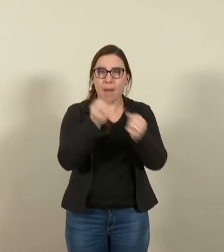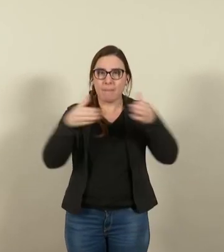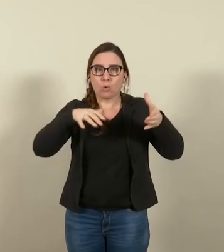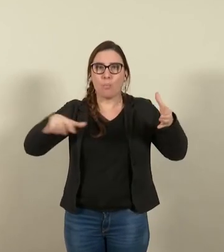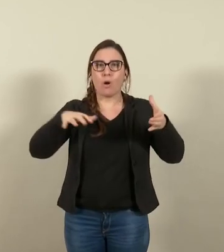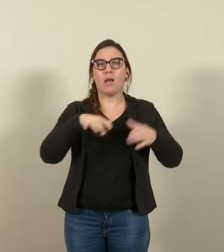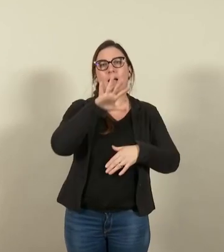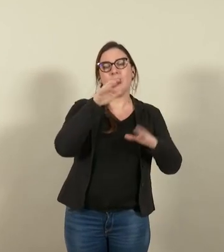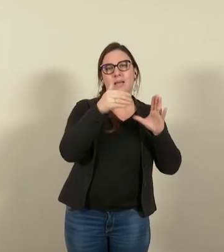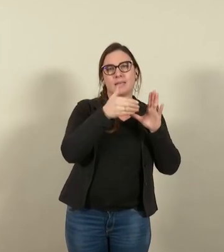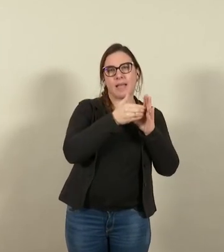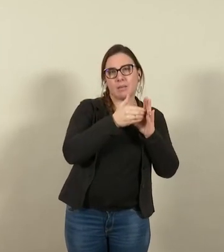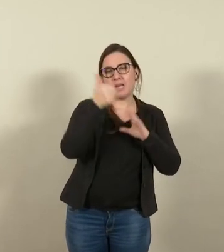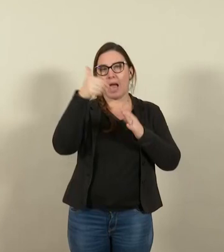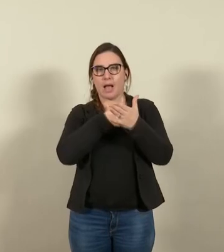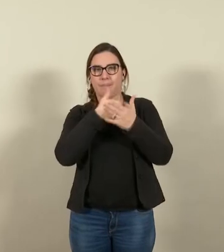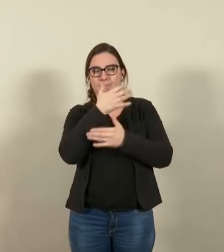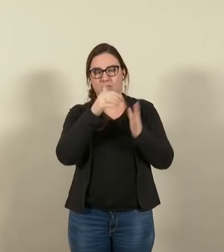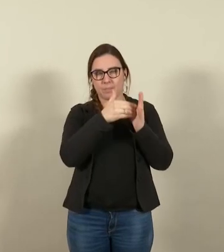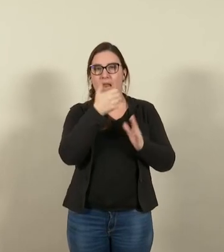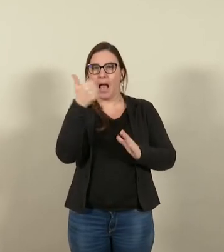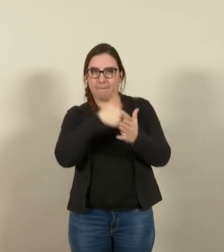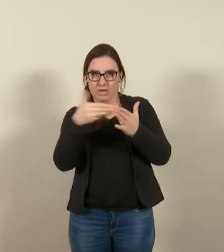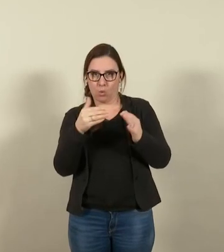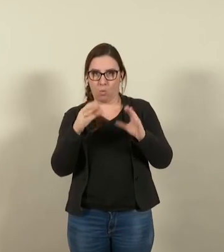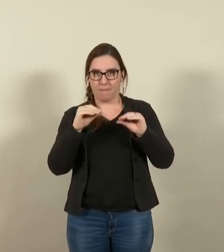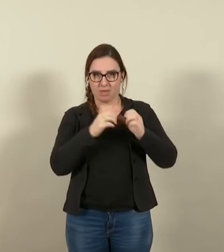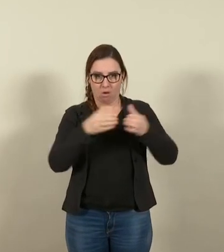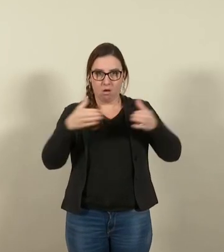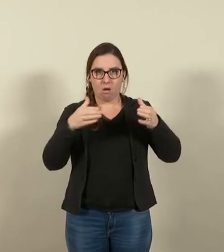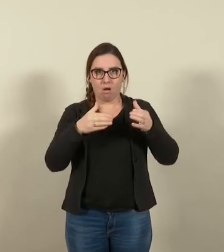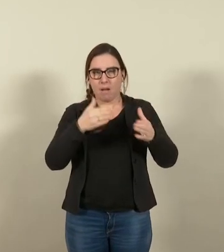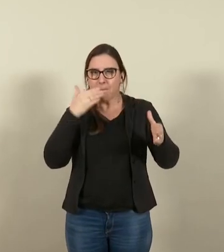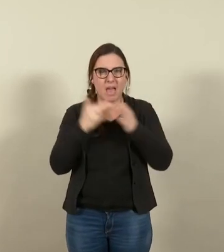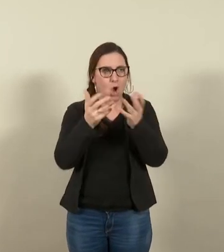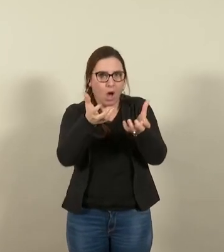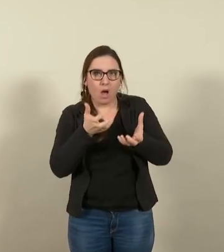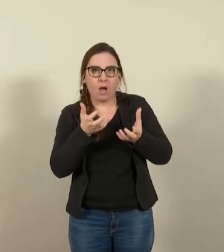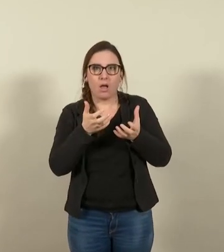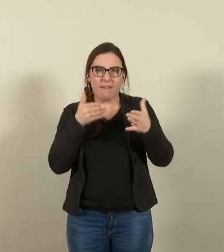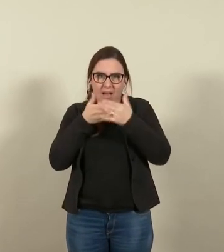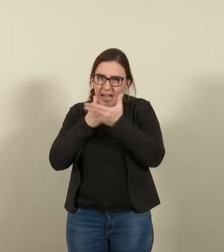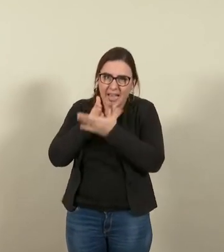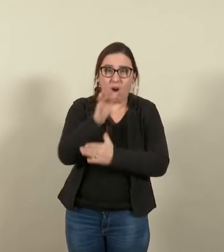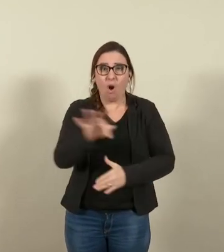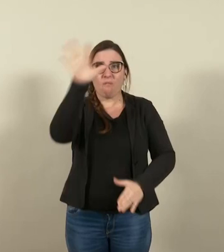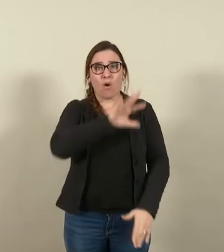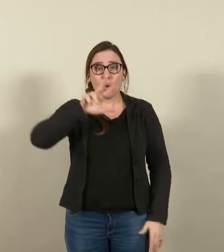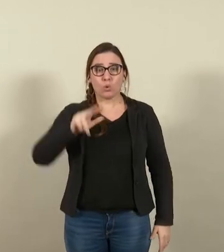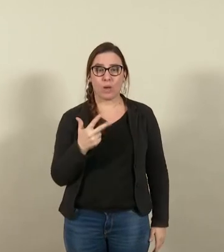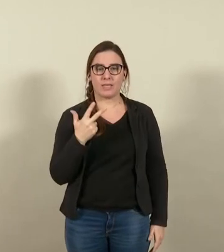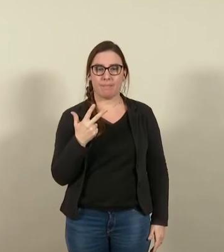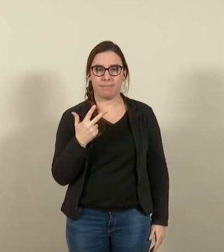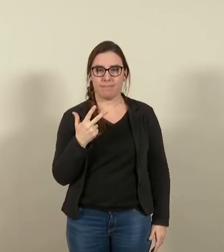5000 à 1 million d'habitants la plus attractive et résiliante de France Grenoble